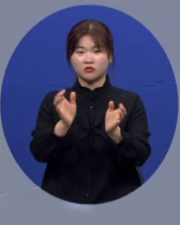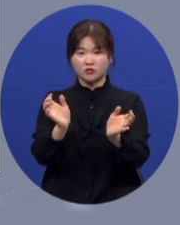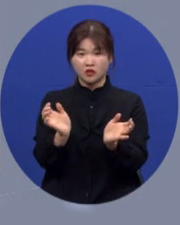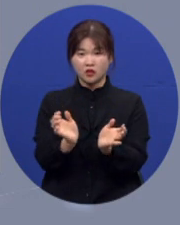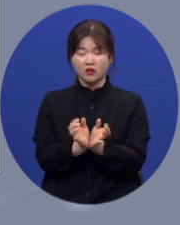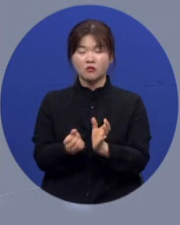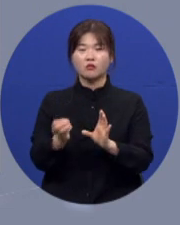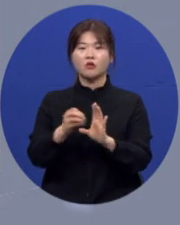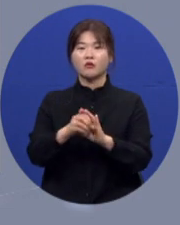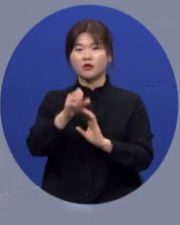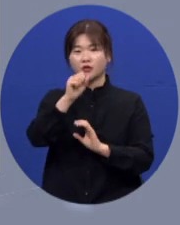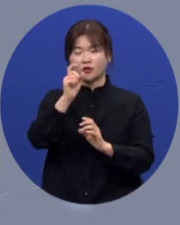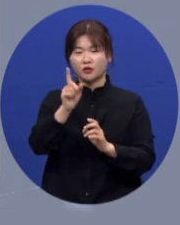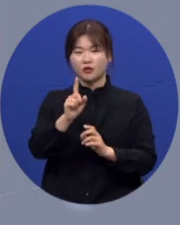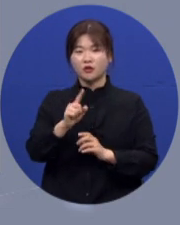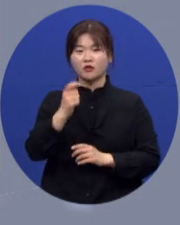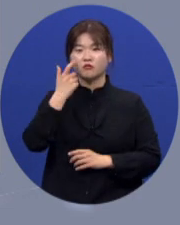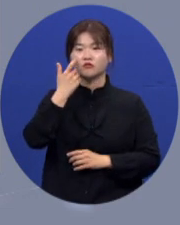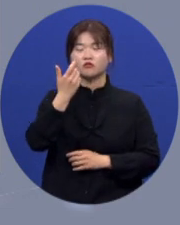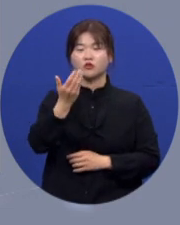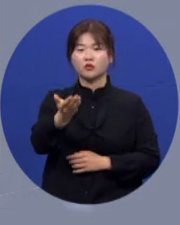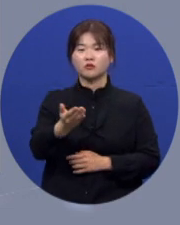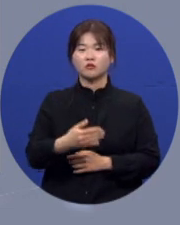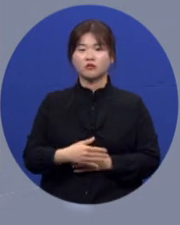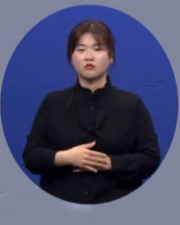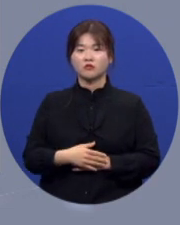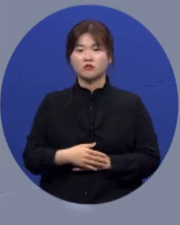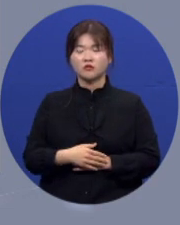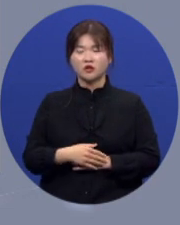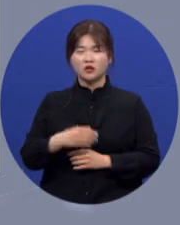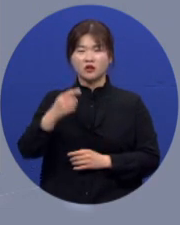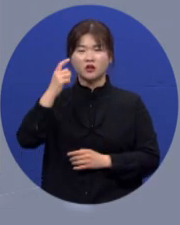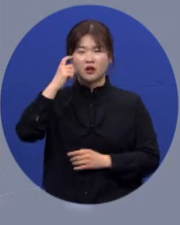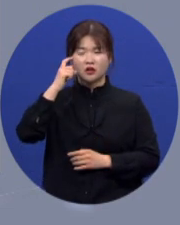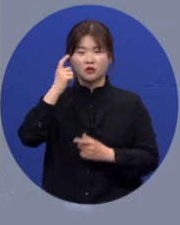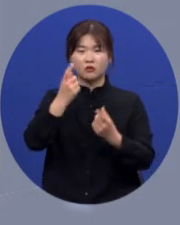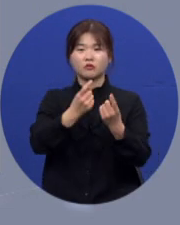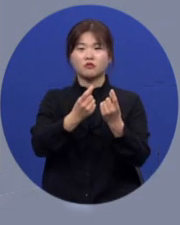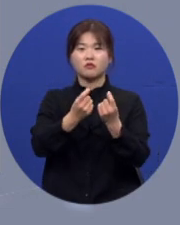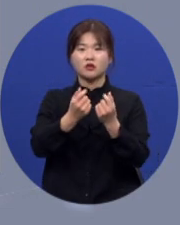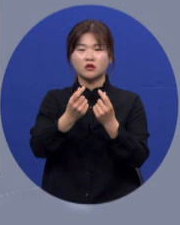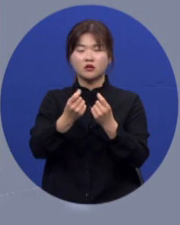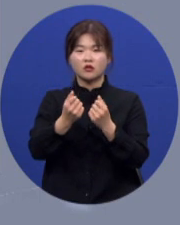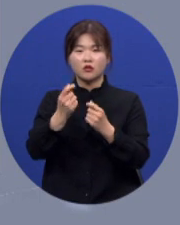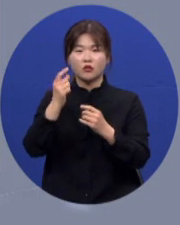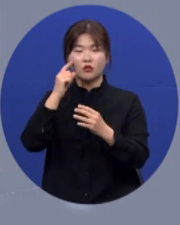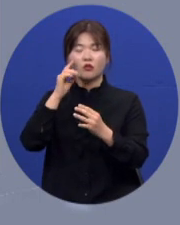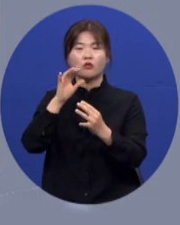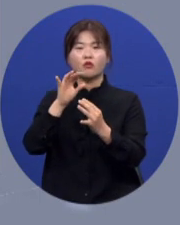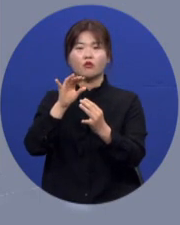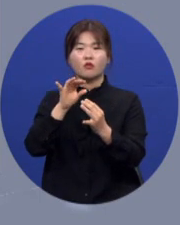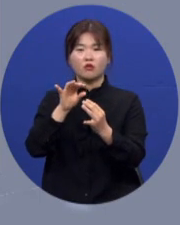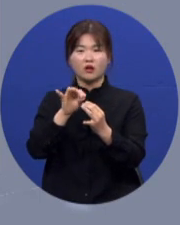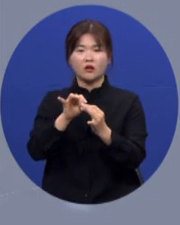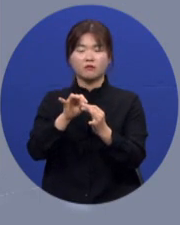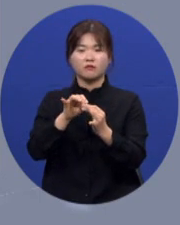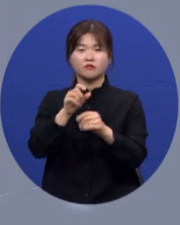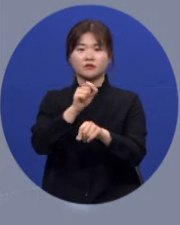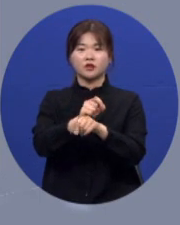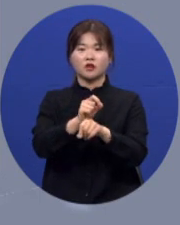봐도 정책이라든지 이런 것들을 갖고 있는 사고도 비슷하고 상당히 공감 가는 그런 그